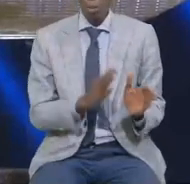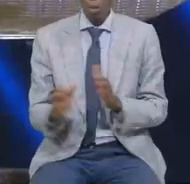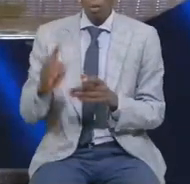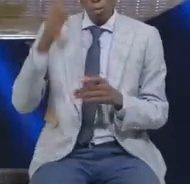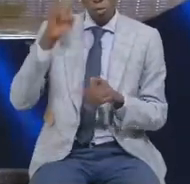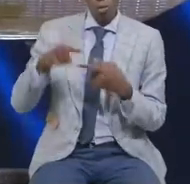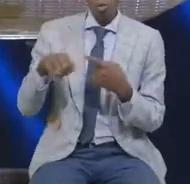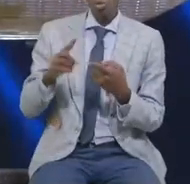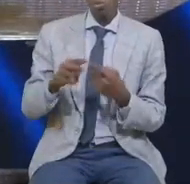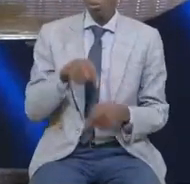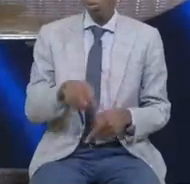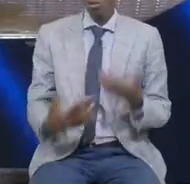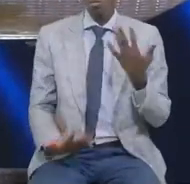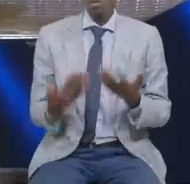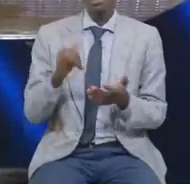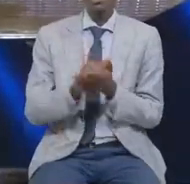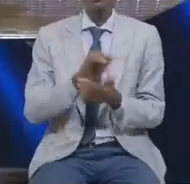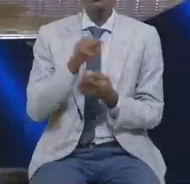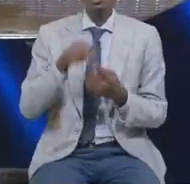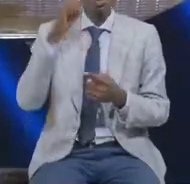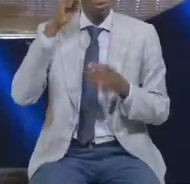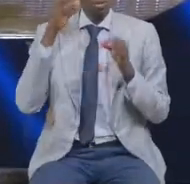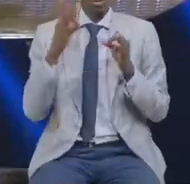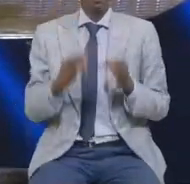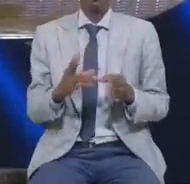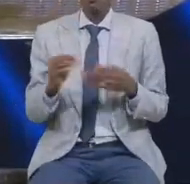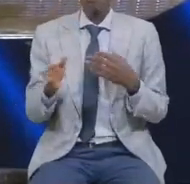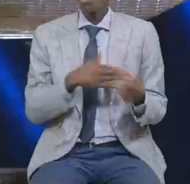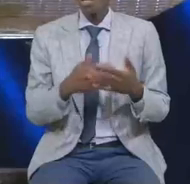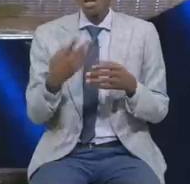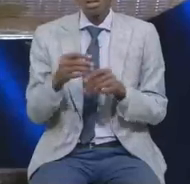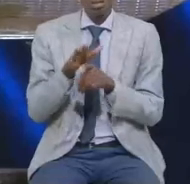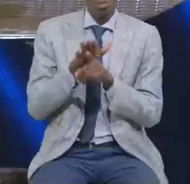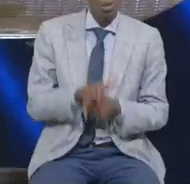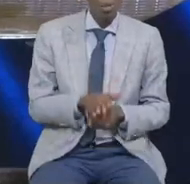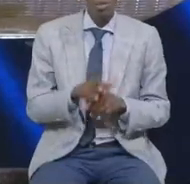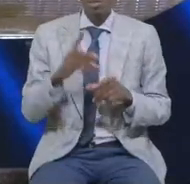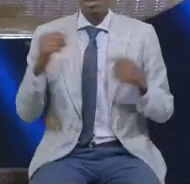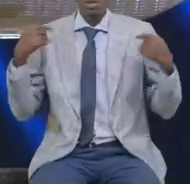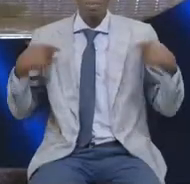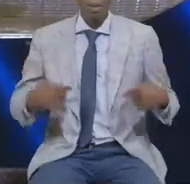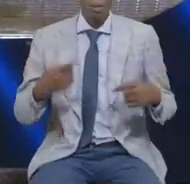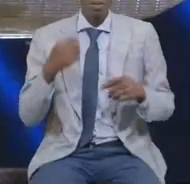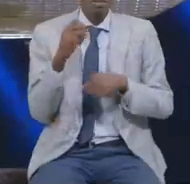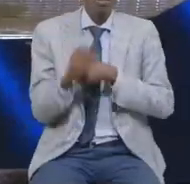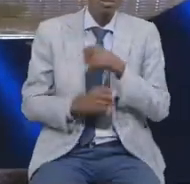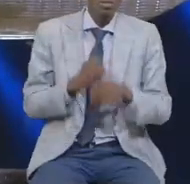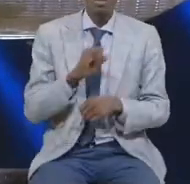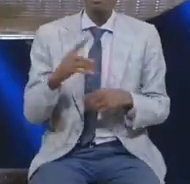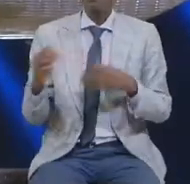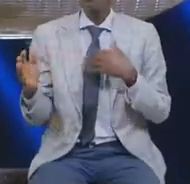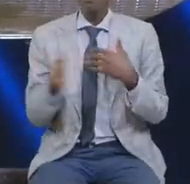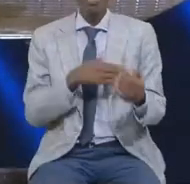eux, c'est l'heure de tracer la ligne. Quelle que soit la pression, la douleur, la souffrance, quelle que soit